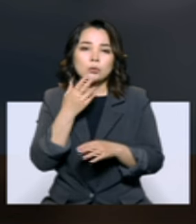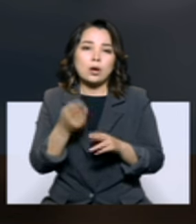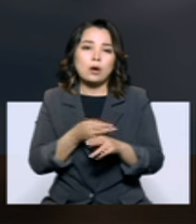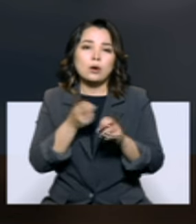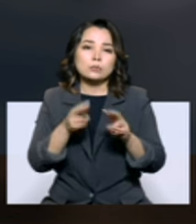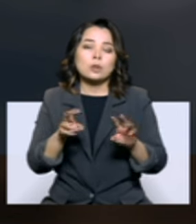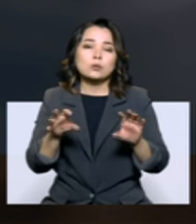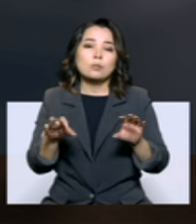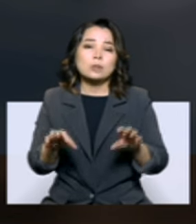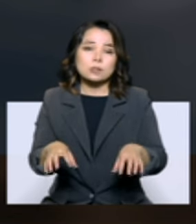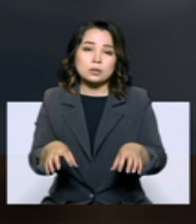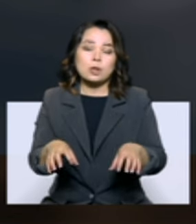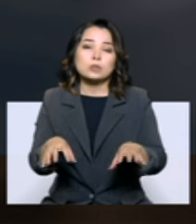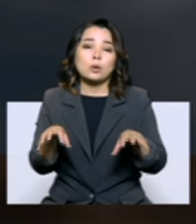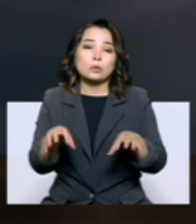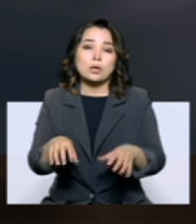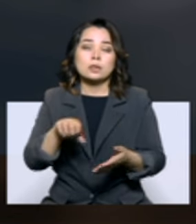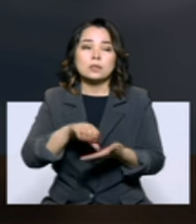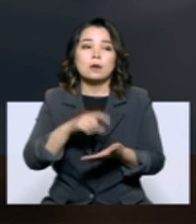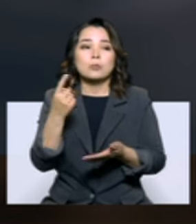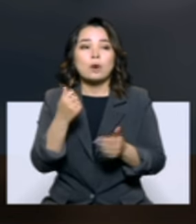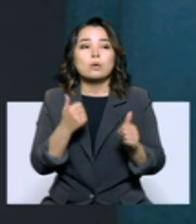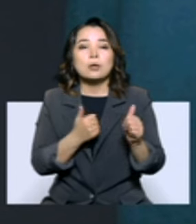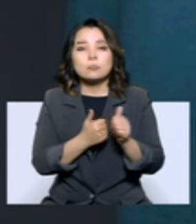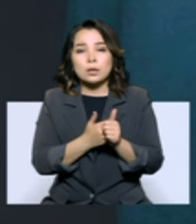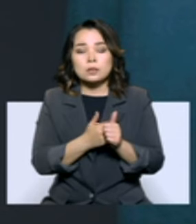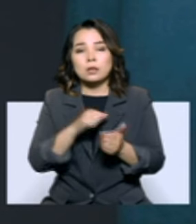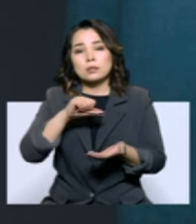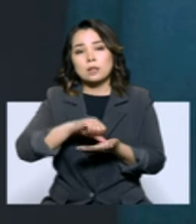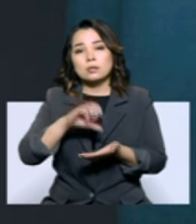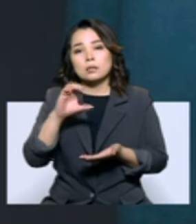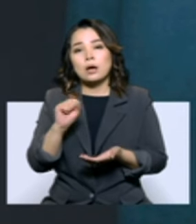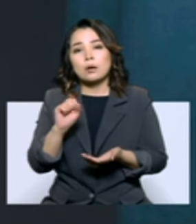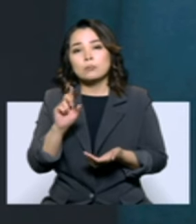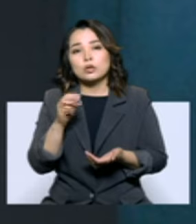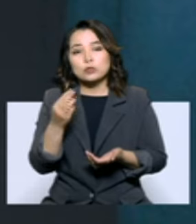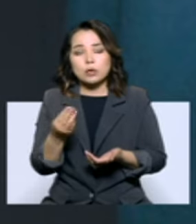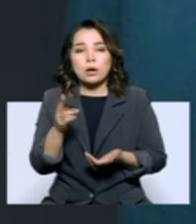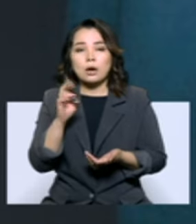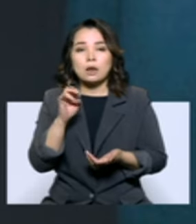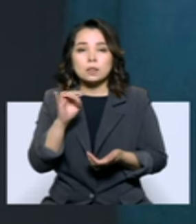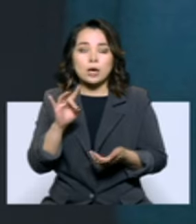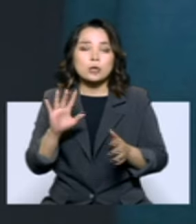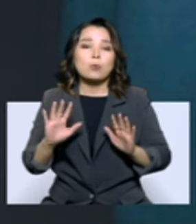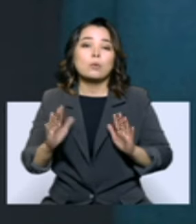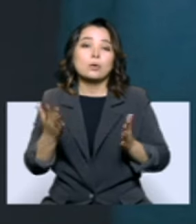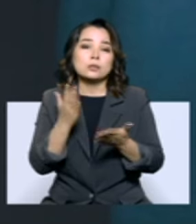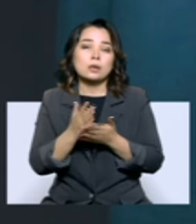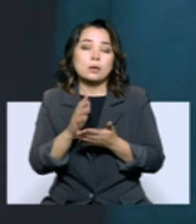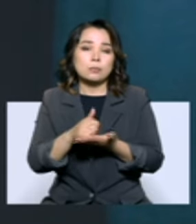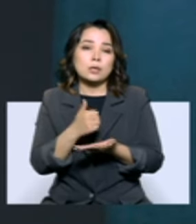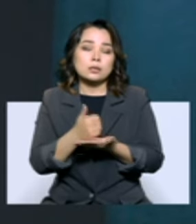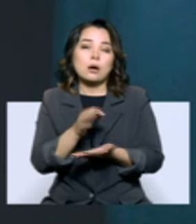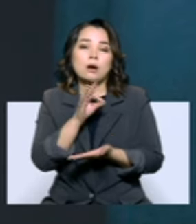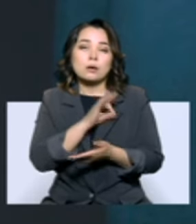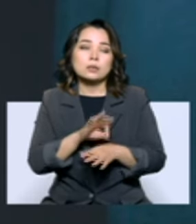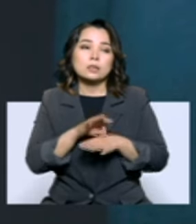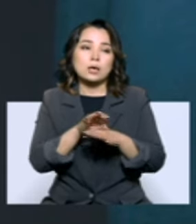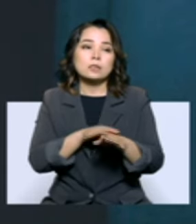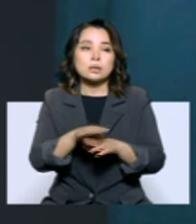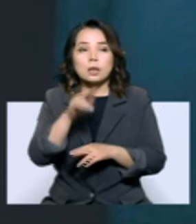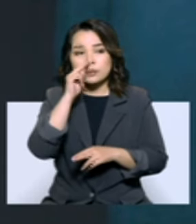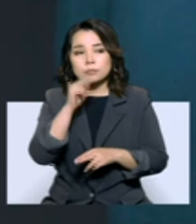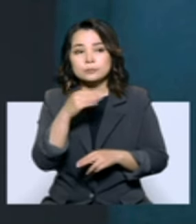қауіпсіздік комитетінің төрағасының бірінші орынбасары болған Самат Әбіш қаңтар оқиғасы кезінде билігін асыра пайдаланды деп